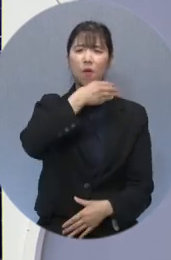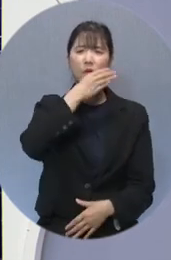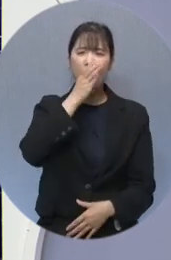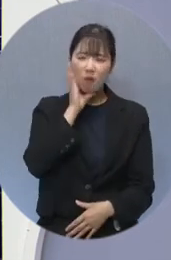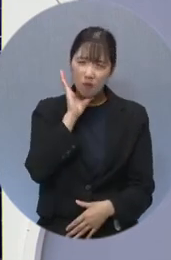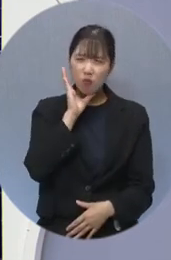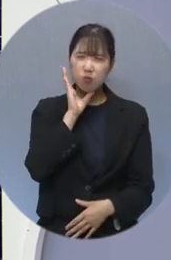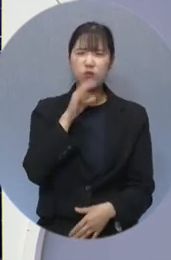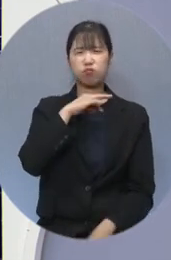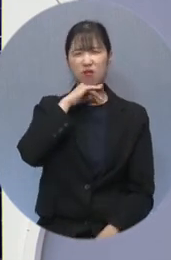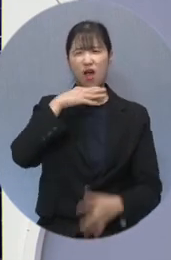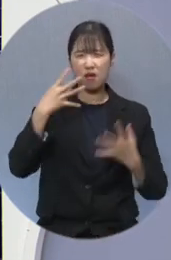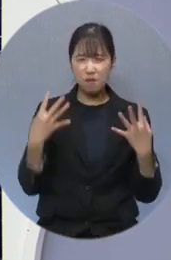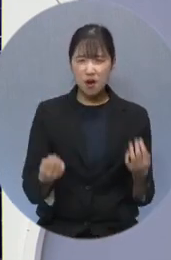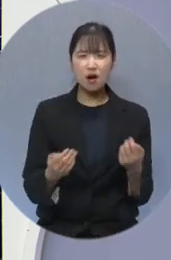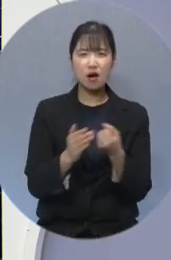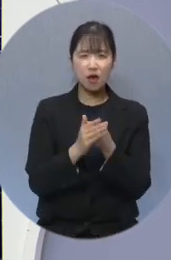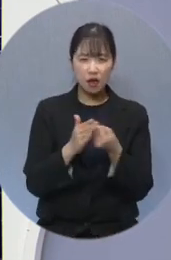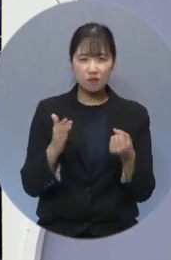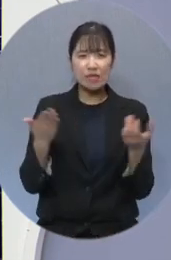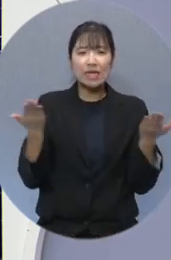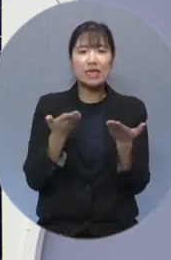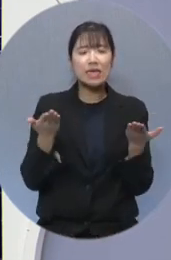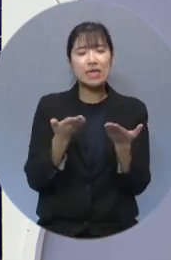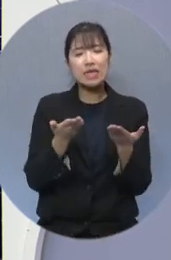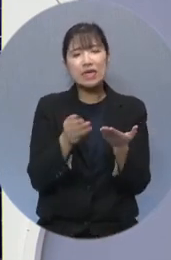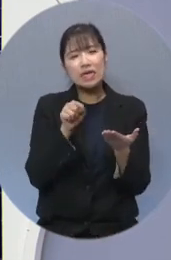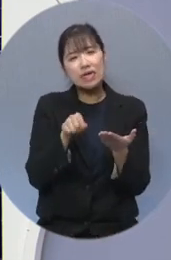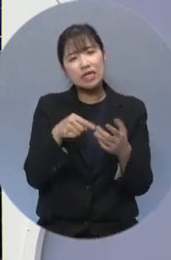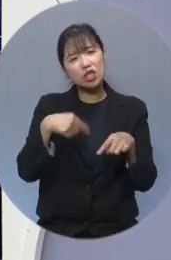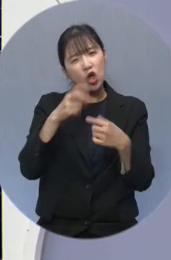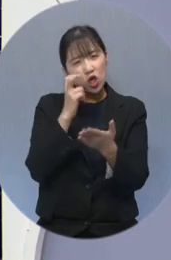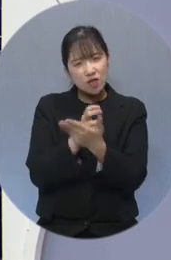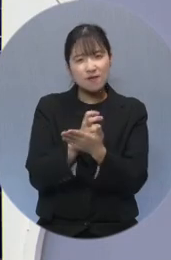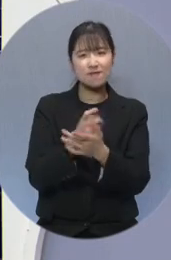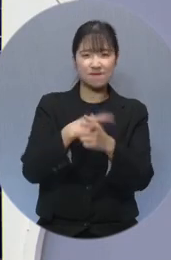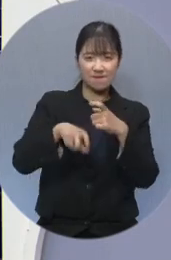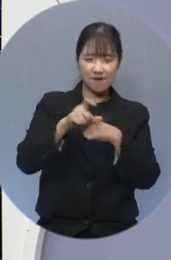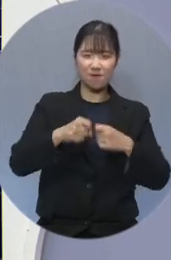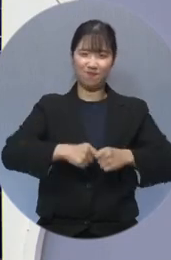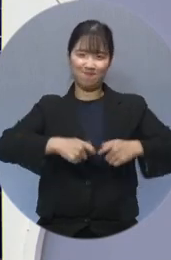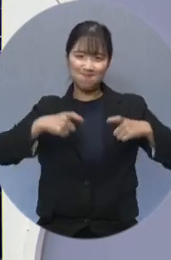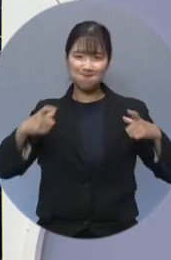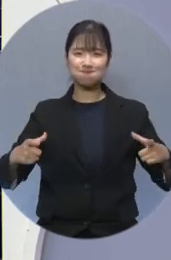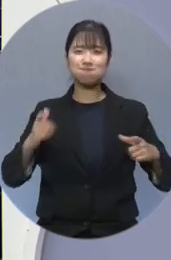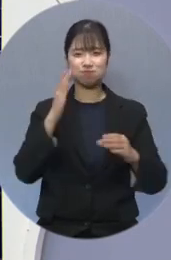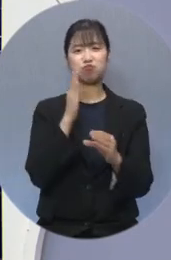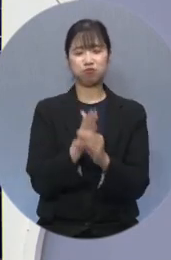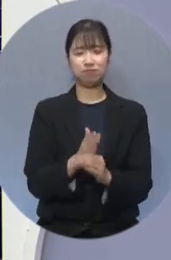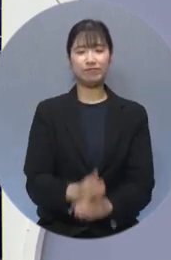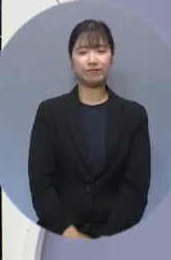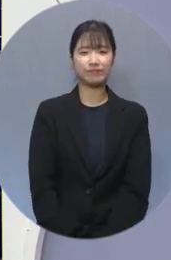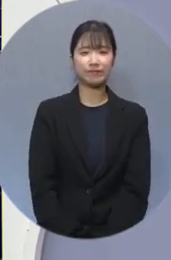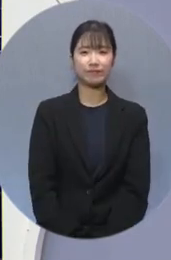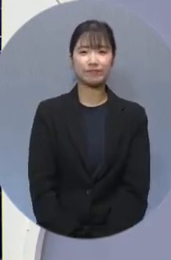고령이 많으시니까 일자리 정책을 상당히 공격적으로 좀 확대를 해서 하고